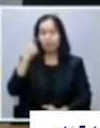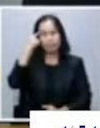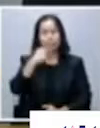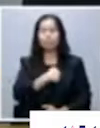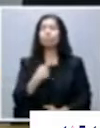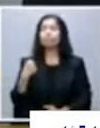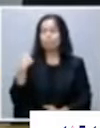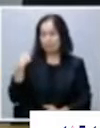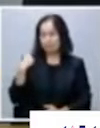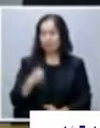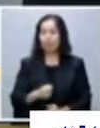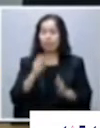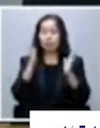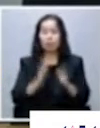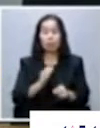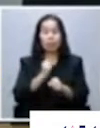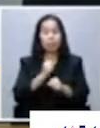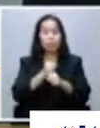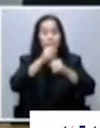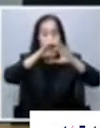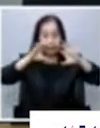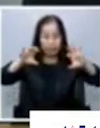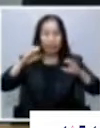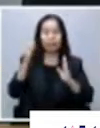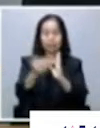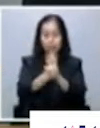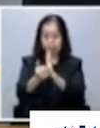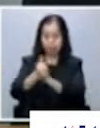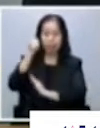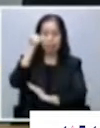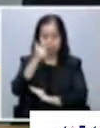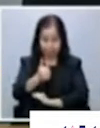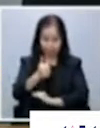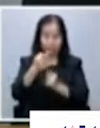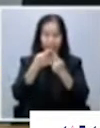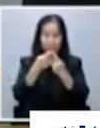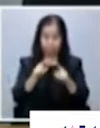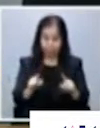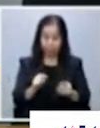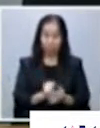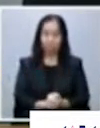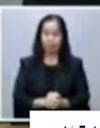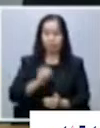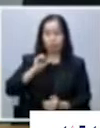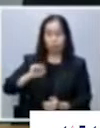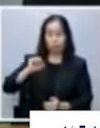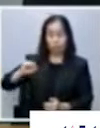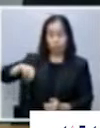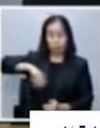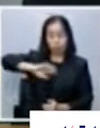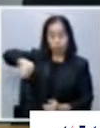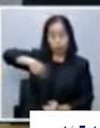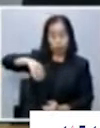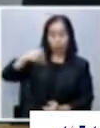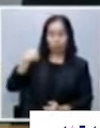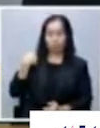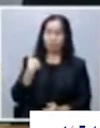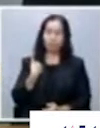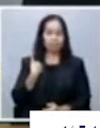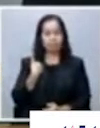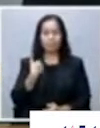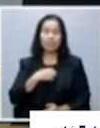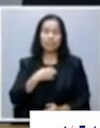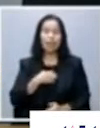าราชการกระทรวงต่างประเทศเนี่ยมีศักยภาพเพียงพอแต่ปัญหาของเพื่อนสมาชิกที่ได้สงวนคำแปรยติ